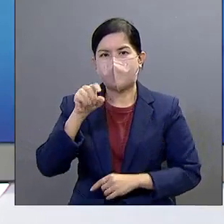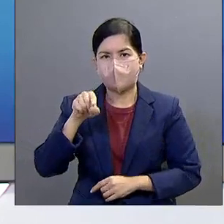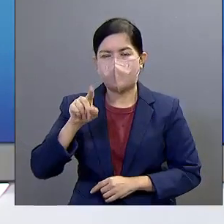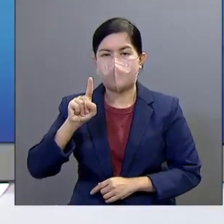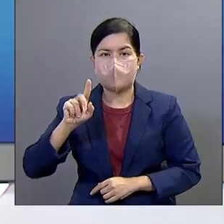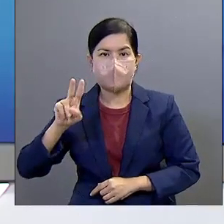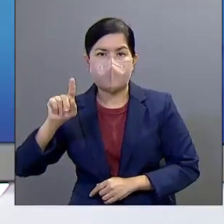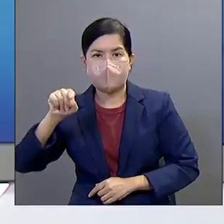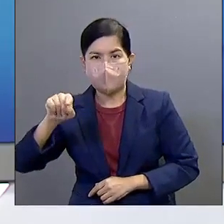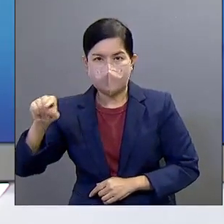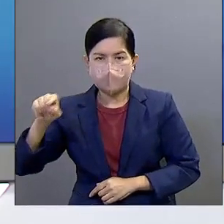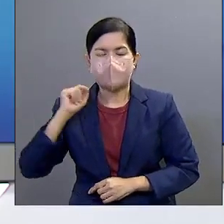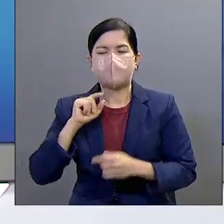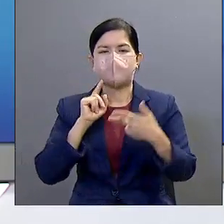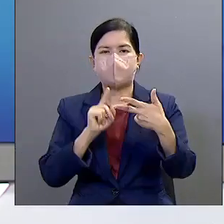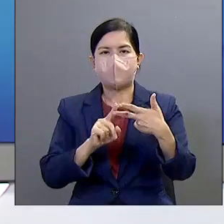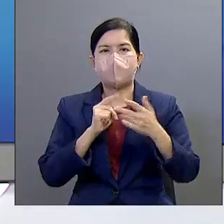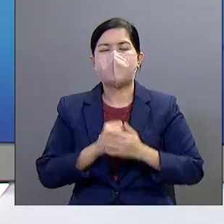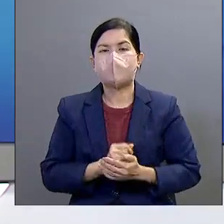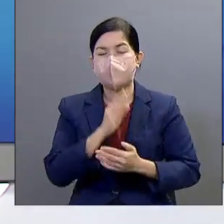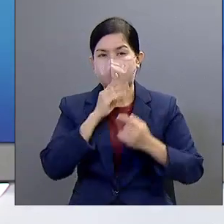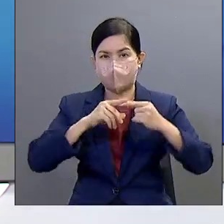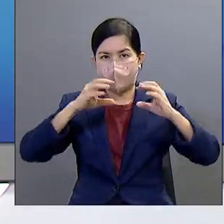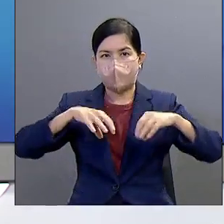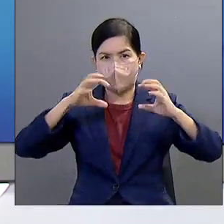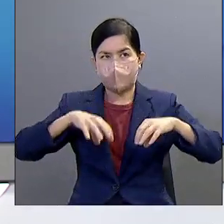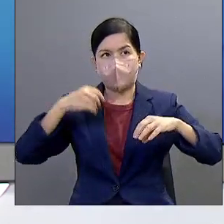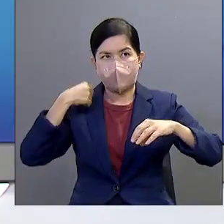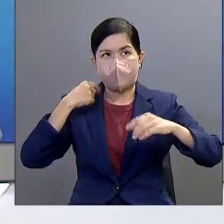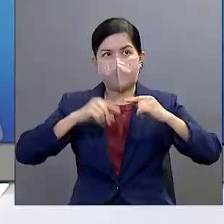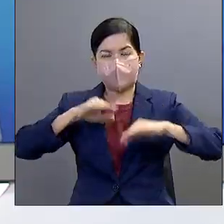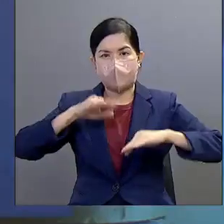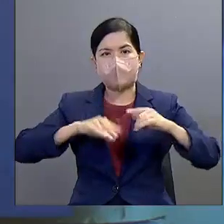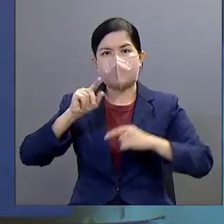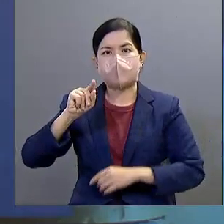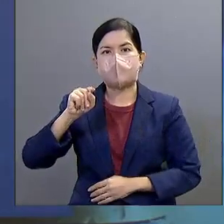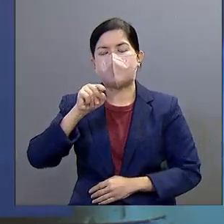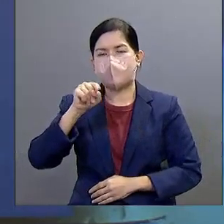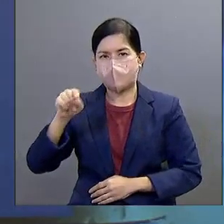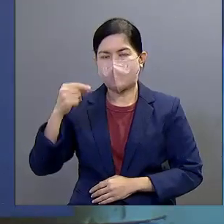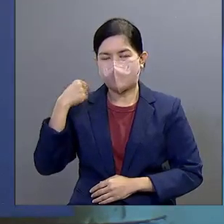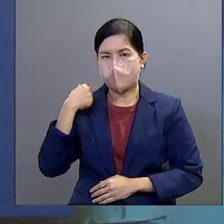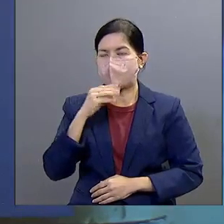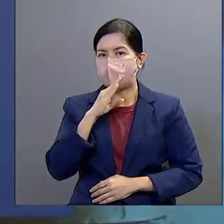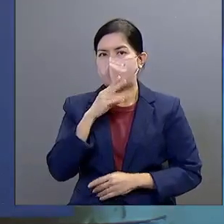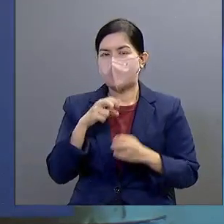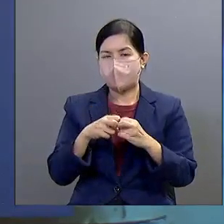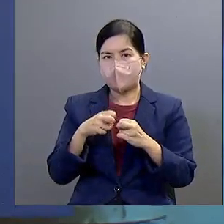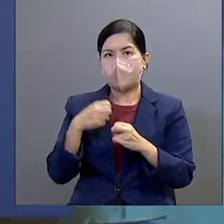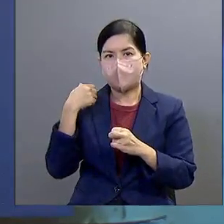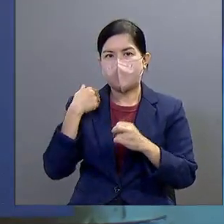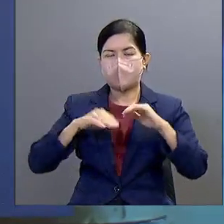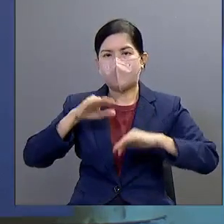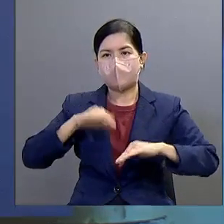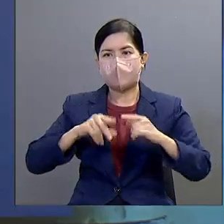กรณีสุดท้ายเลวร้ายที่สุดนะคะคือฝนตกมากกว่าค่าปกติร้อยละ20ค่ะพื้นที่ที่จะได้รับผลกระทบนะคะอยู่ที่ประมาณ